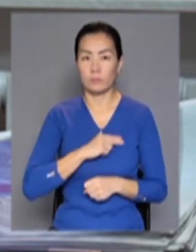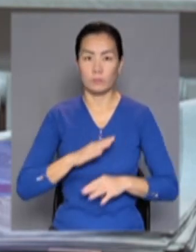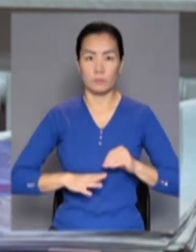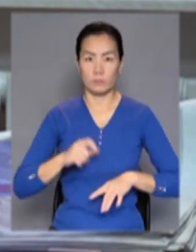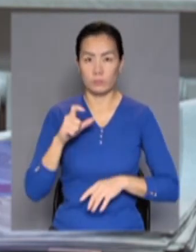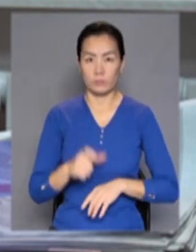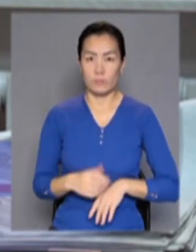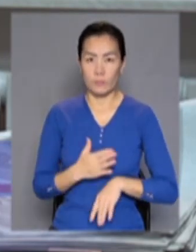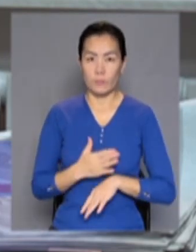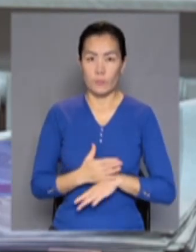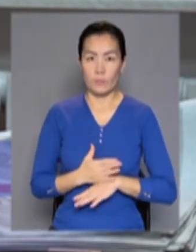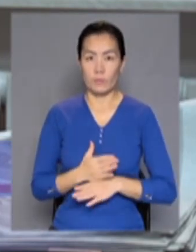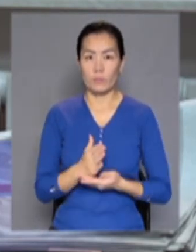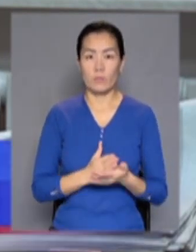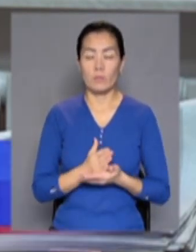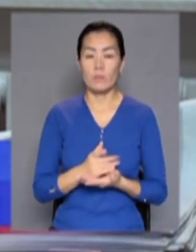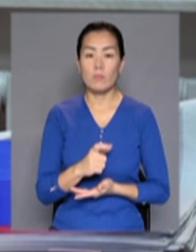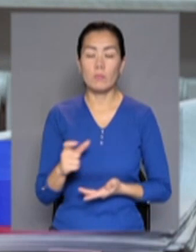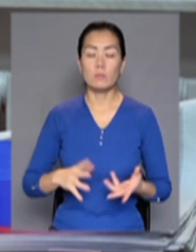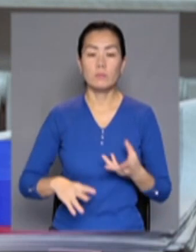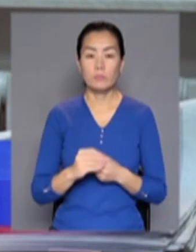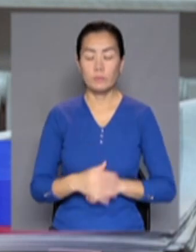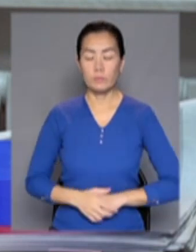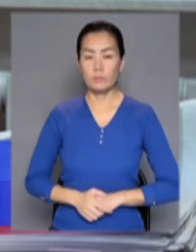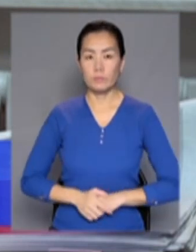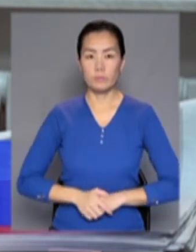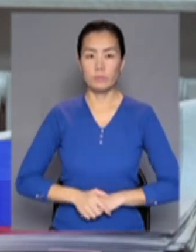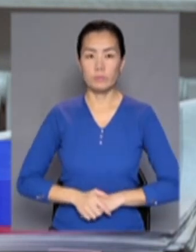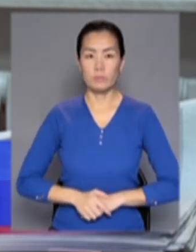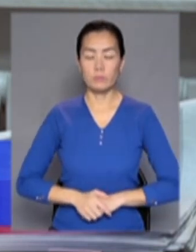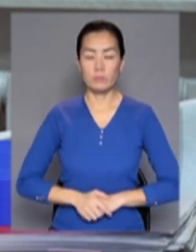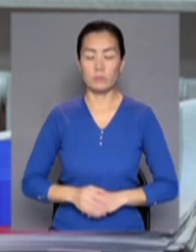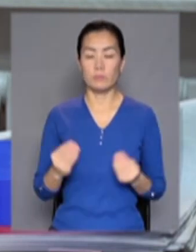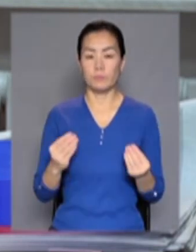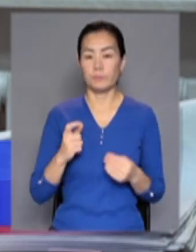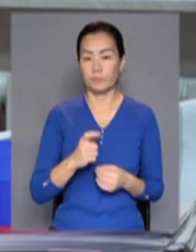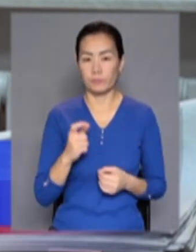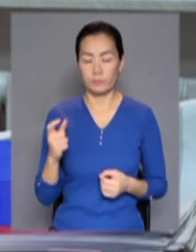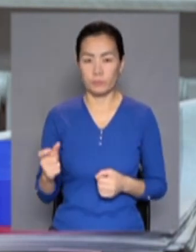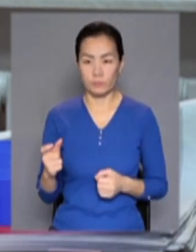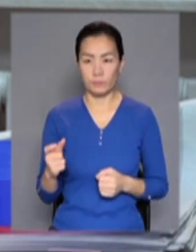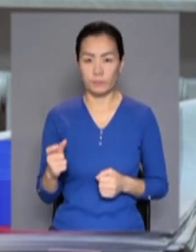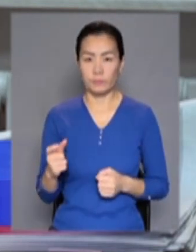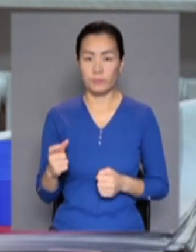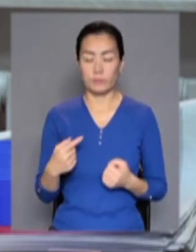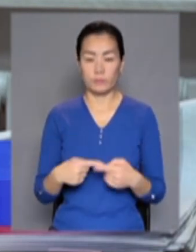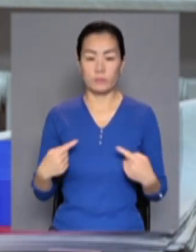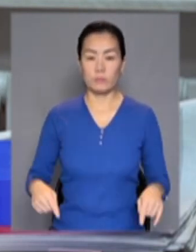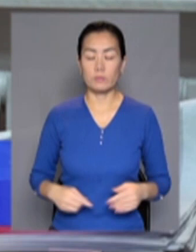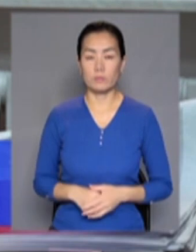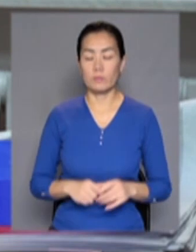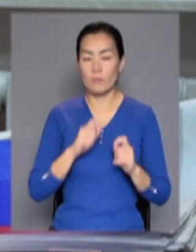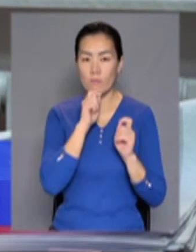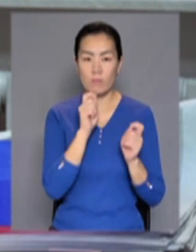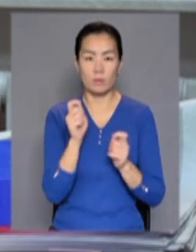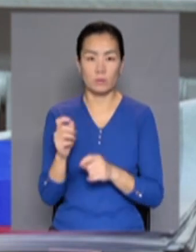жүрген еңбек еткен адамдар ерекшеленген тұлғаларға жаңағы түрлі-түрлі деңгейдегі